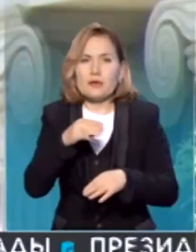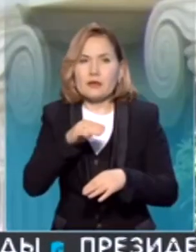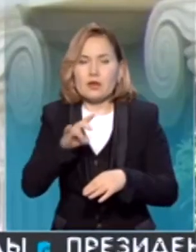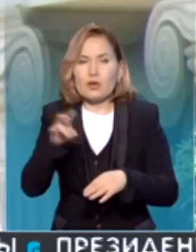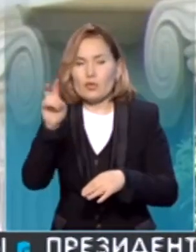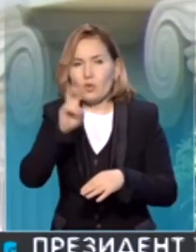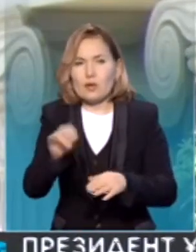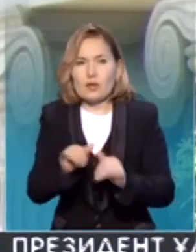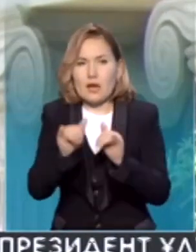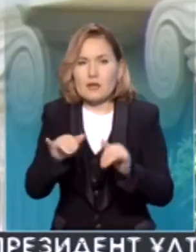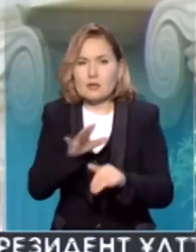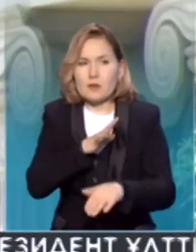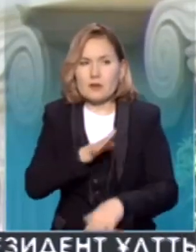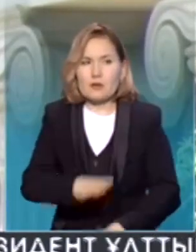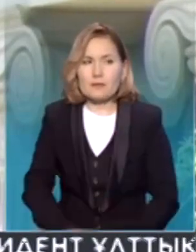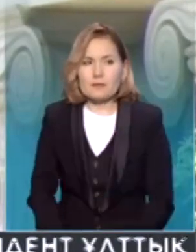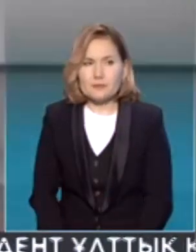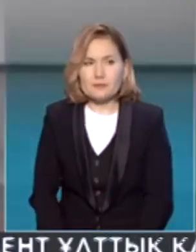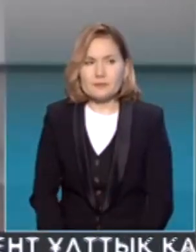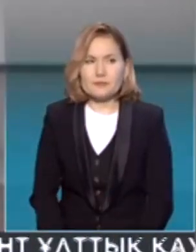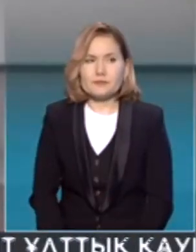кетті.